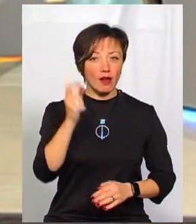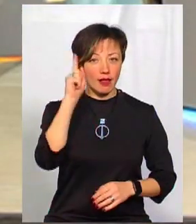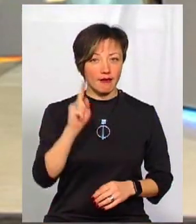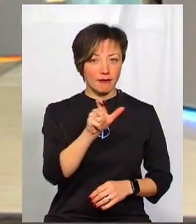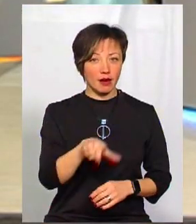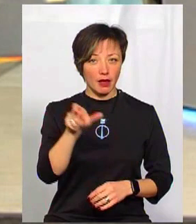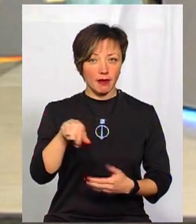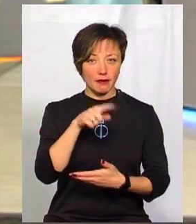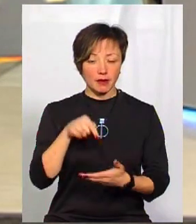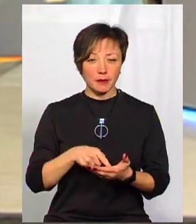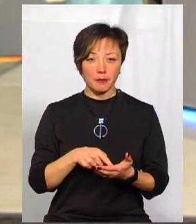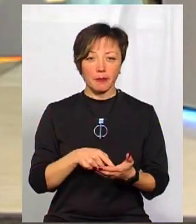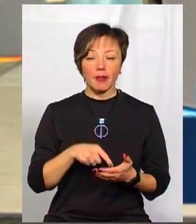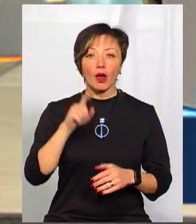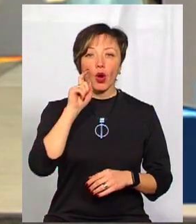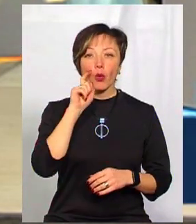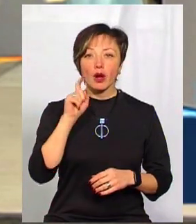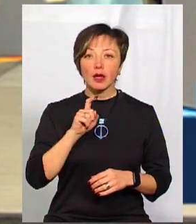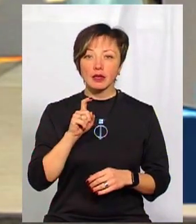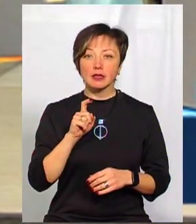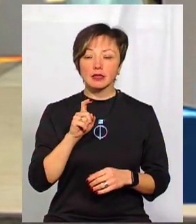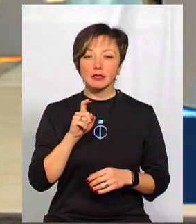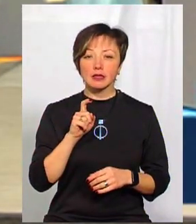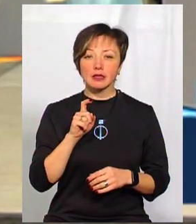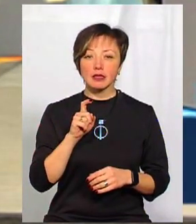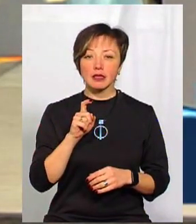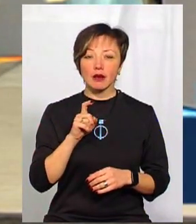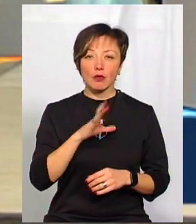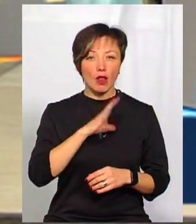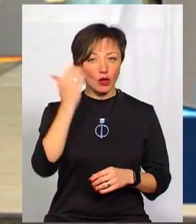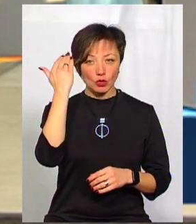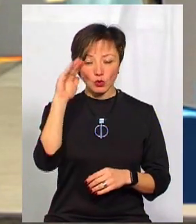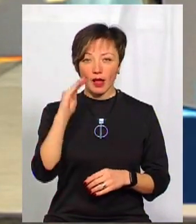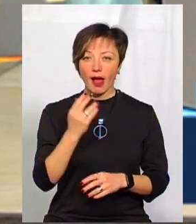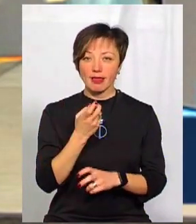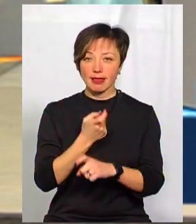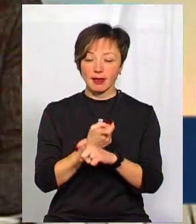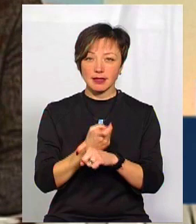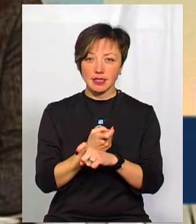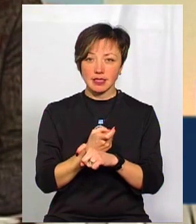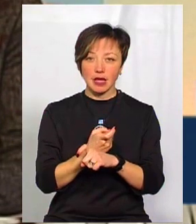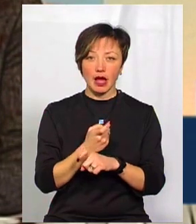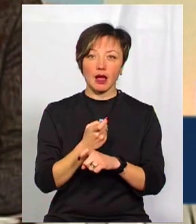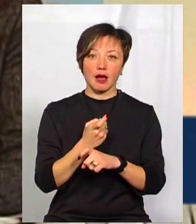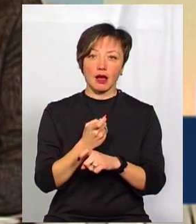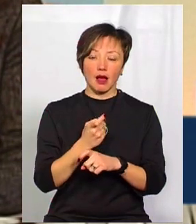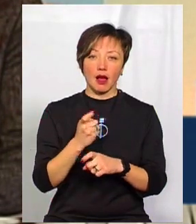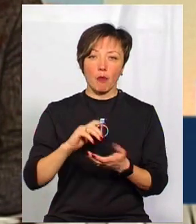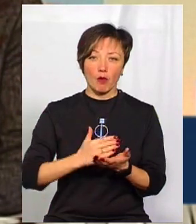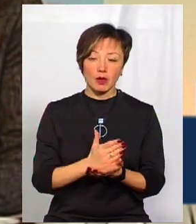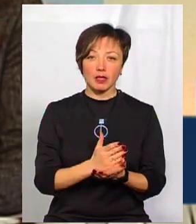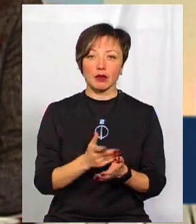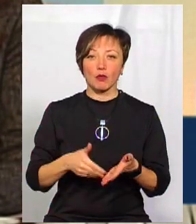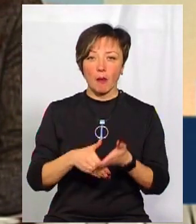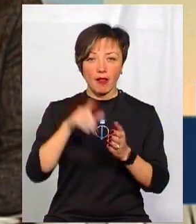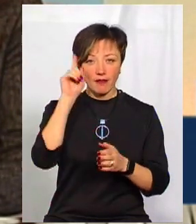євреїв? Ну, українцям була чужда нацистська ідеологія, і вони фактично допомагали євреям вижити